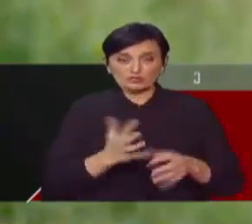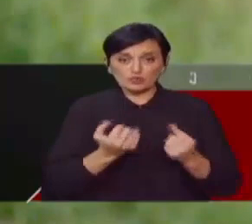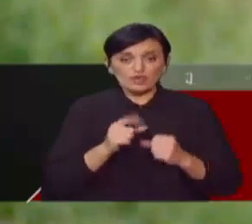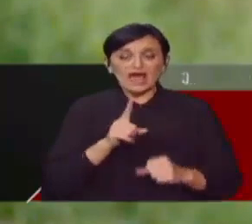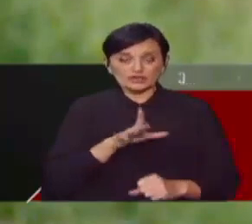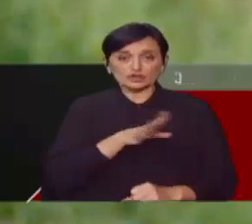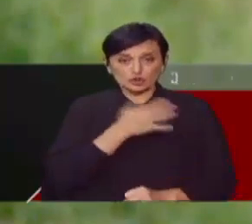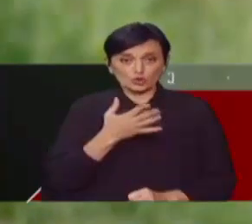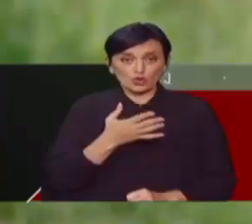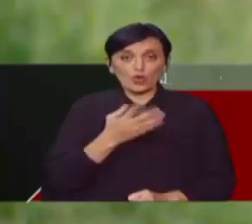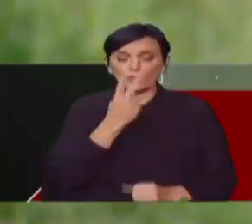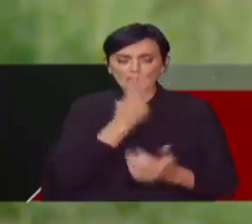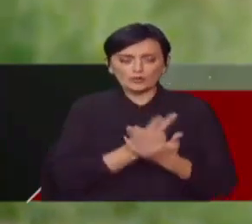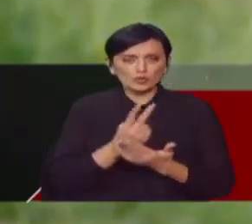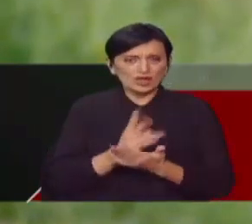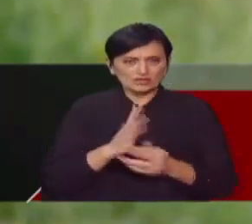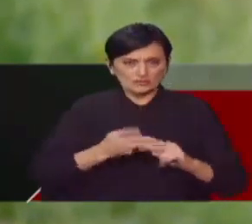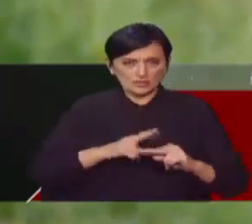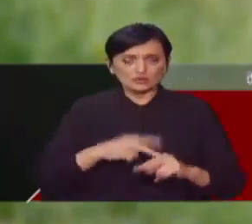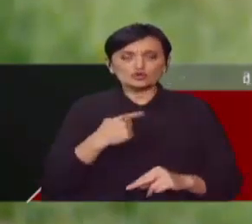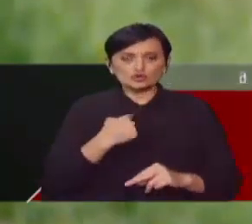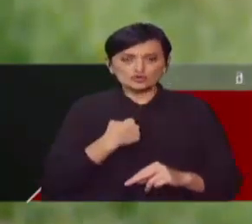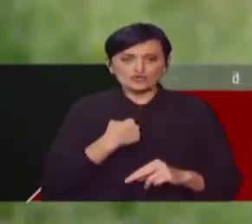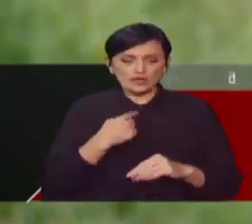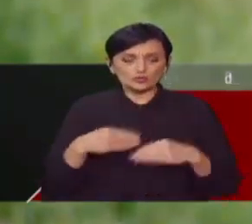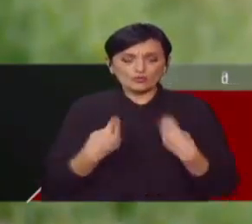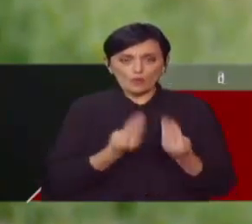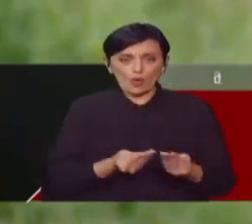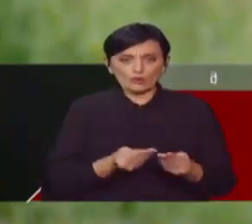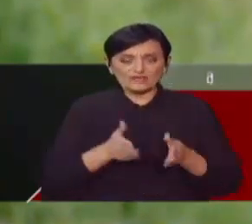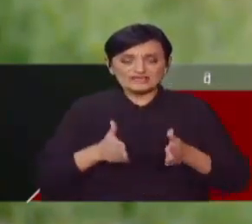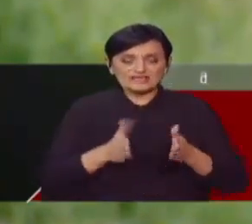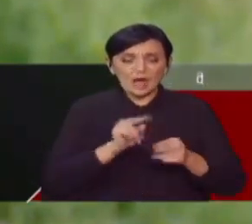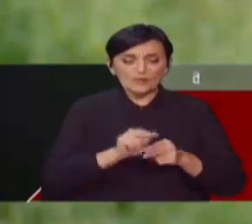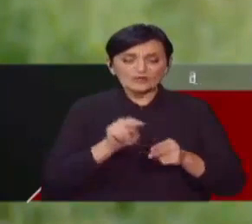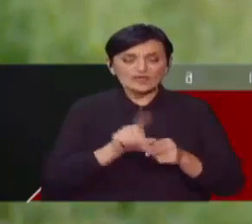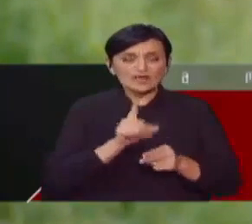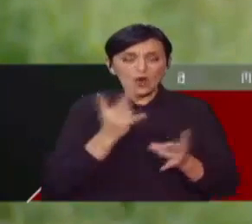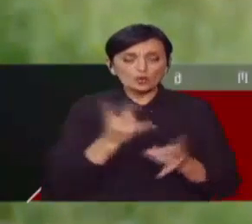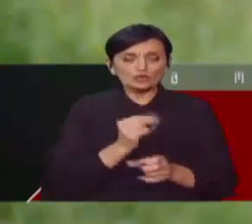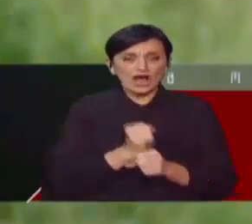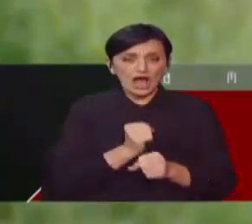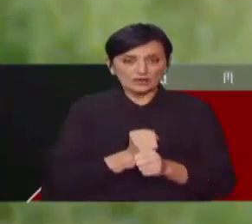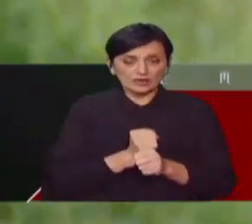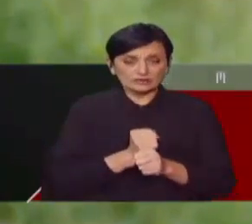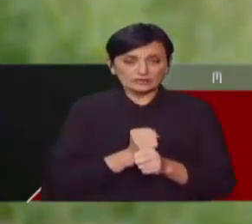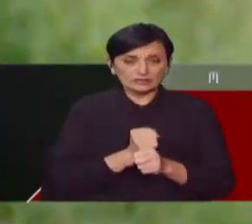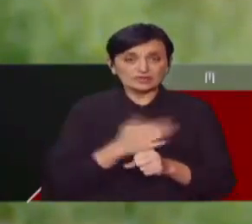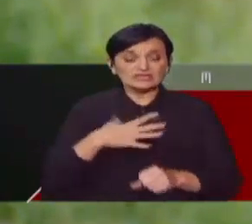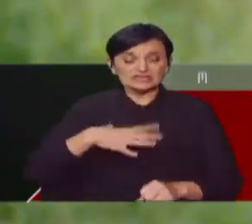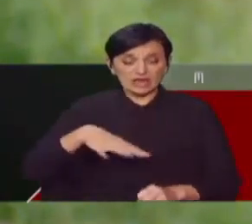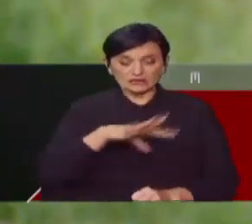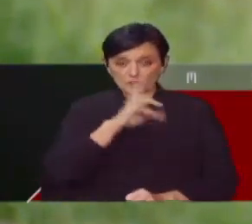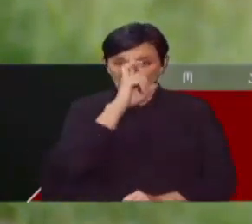რაც იყო, მიუხედავად ამისა, ჩვენ მოგცეს გზამკვლევით, რა უნდა გაგვეკეთებინა და